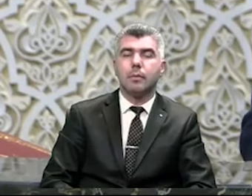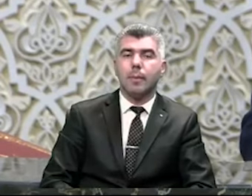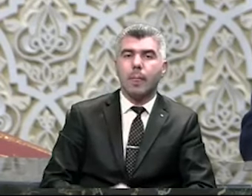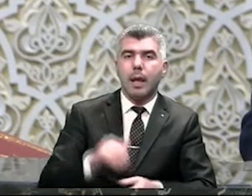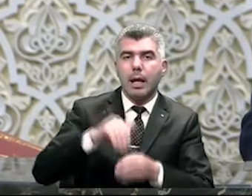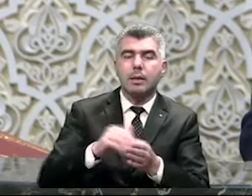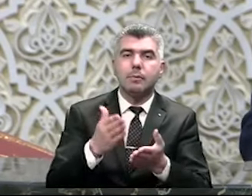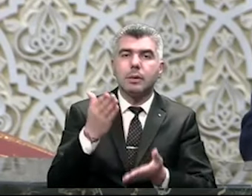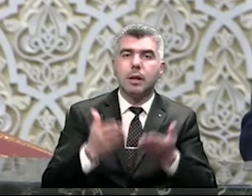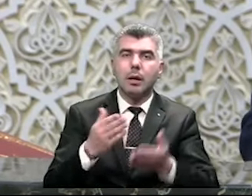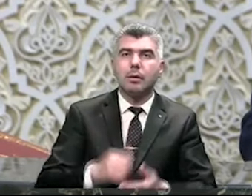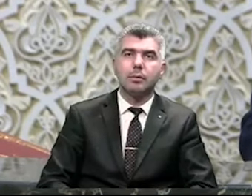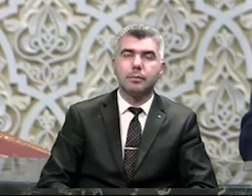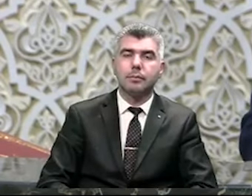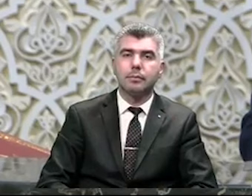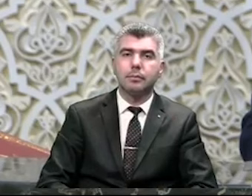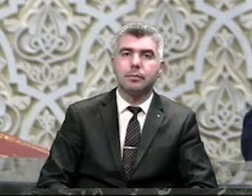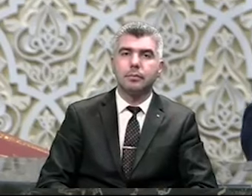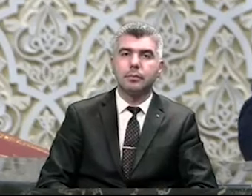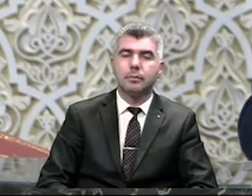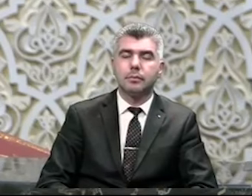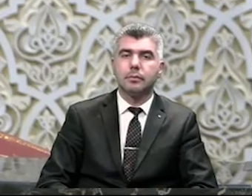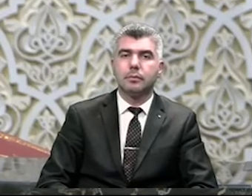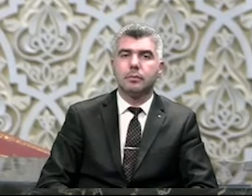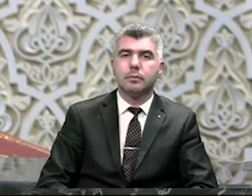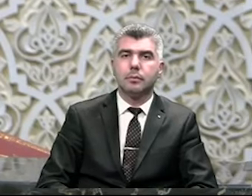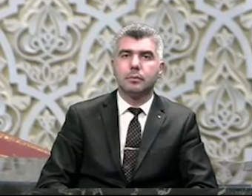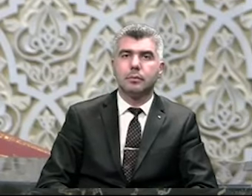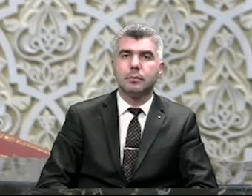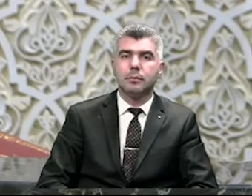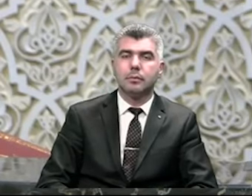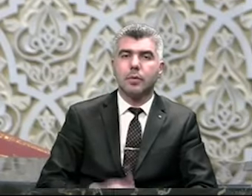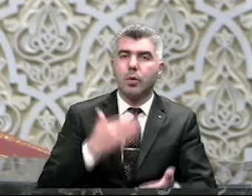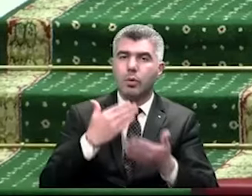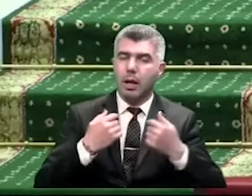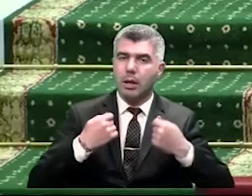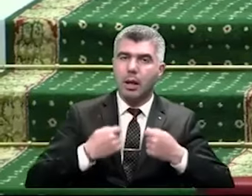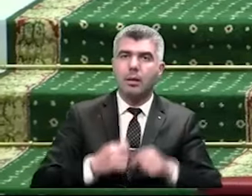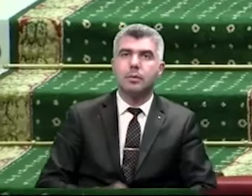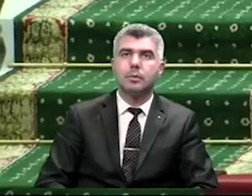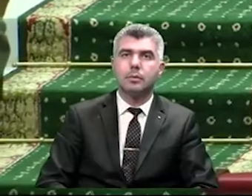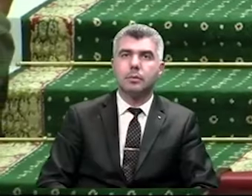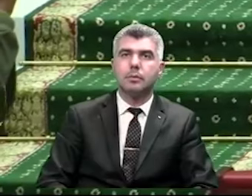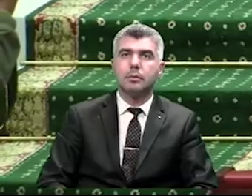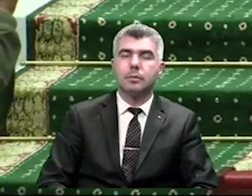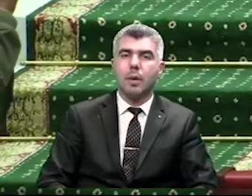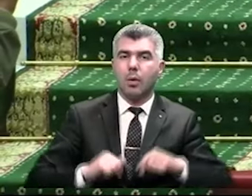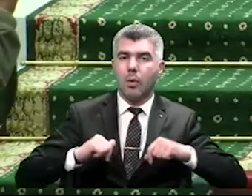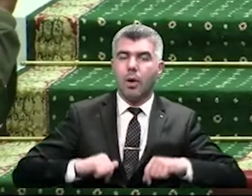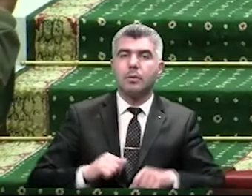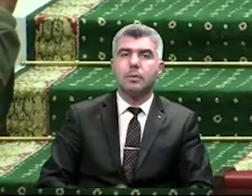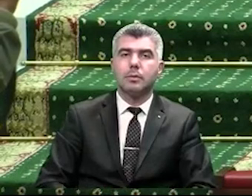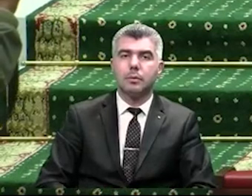فريق استقلال الوحده وال التعادليه تفضل السي علي شكرا سيد الرئيس سيد الوزير